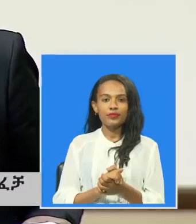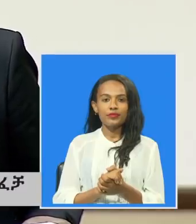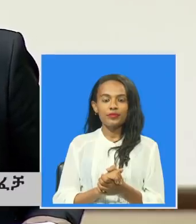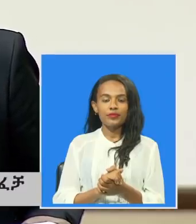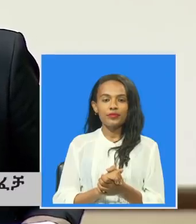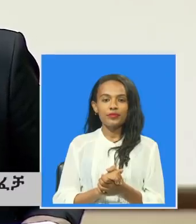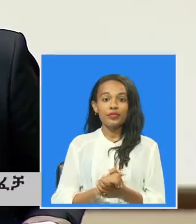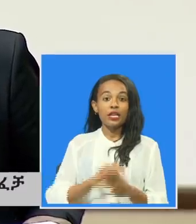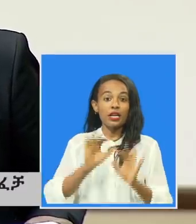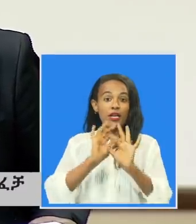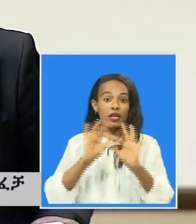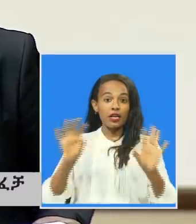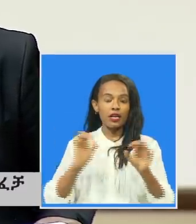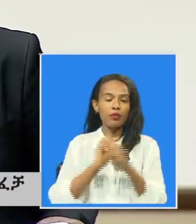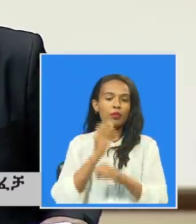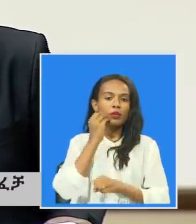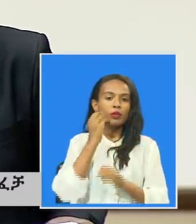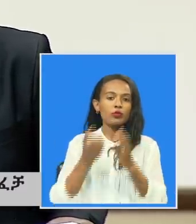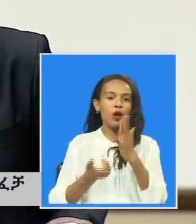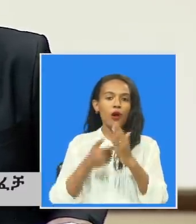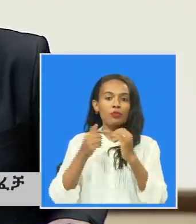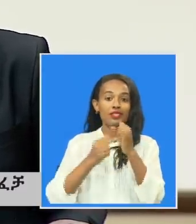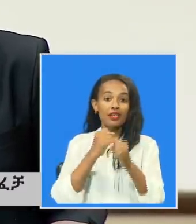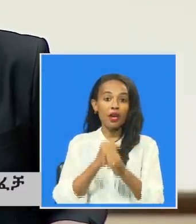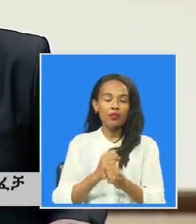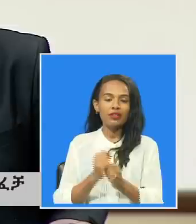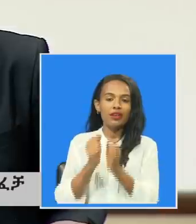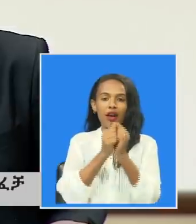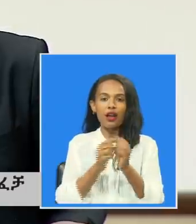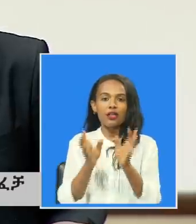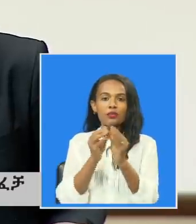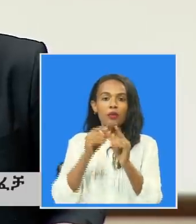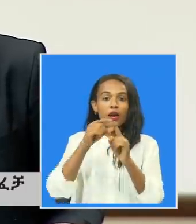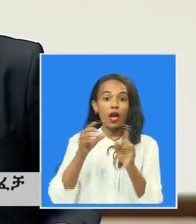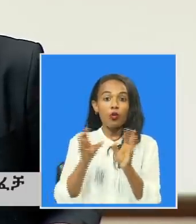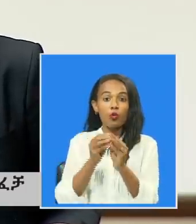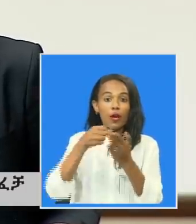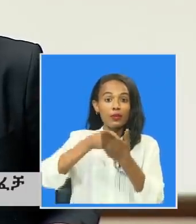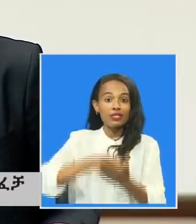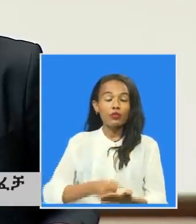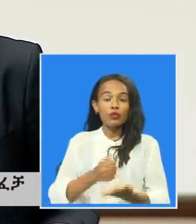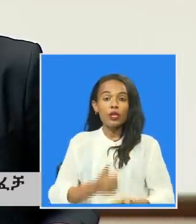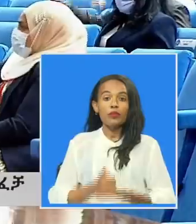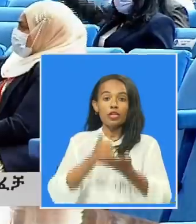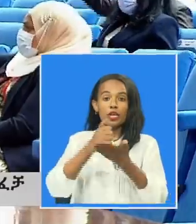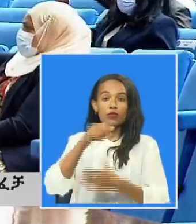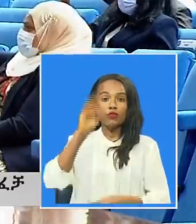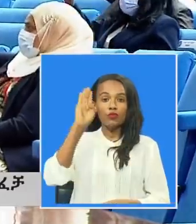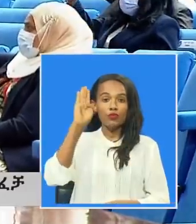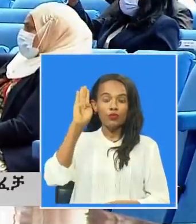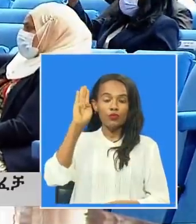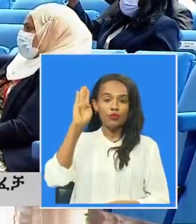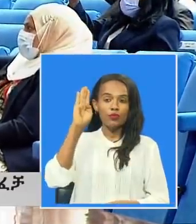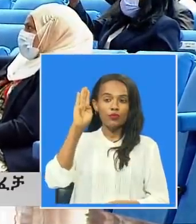እሺ፣ ከሌለ በምክር ቤቶቹ አምስተኛ ዓመት አንደኛ የጋራ ስብሰባ ቃለ ጉባኤ መጽደቁን የምትደግፉ